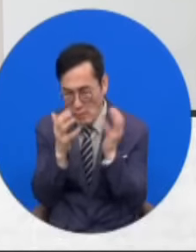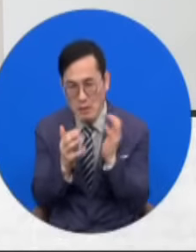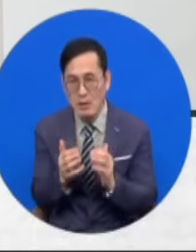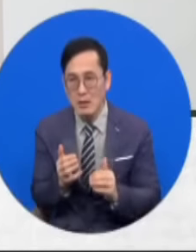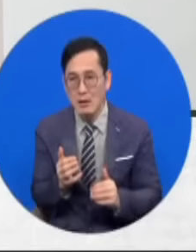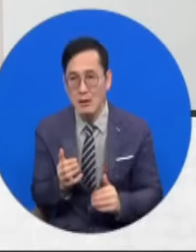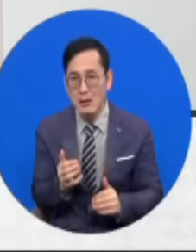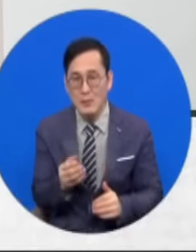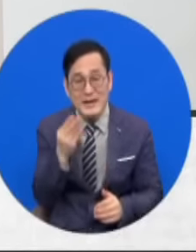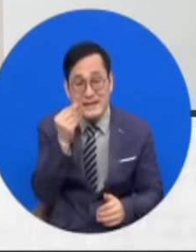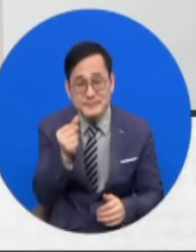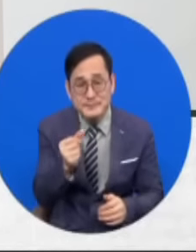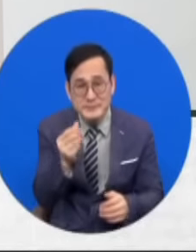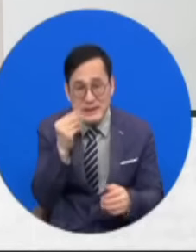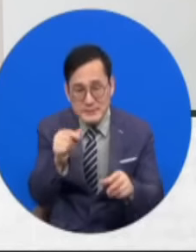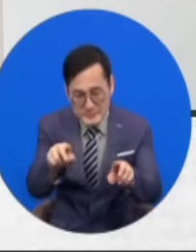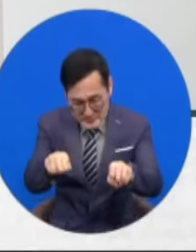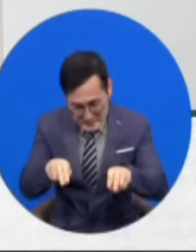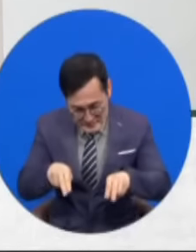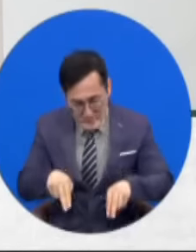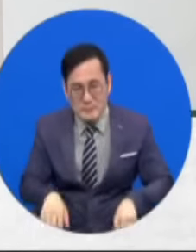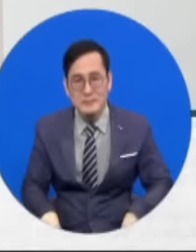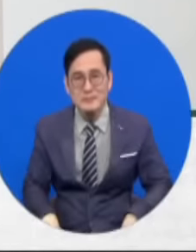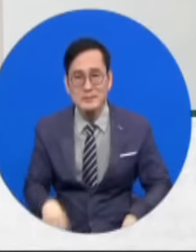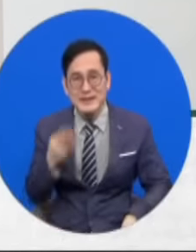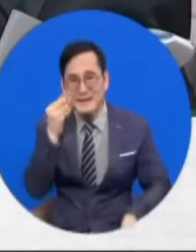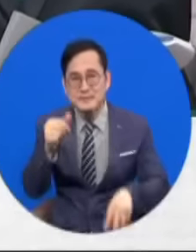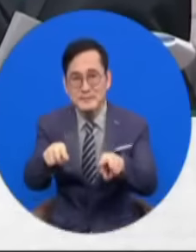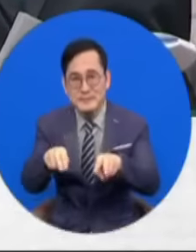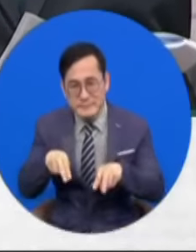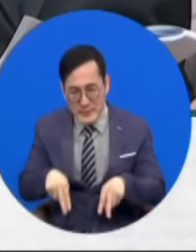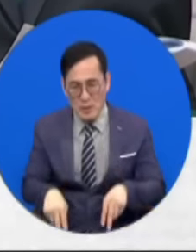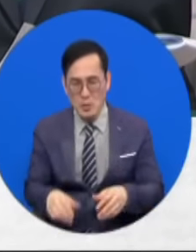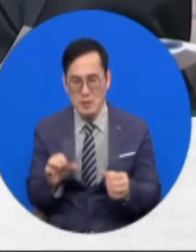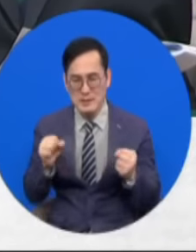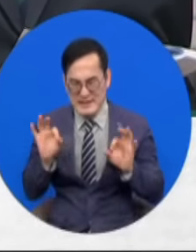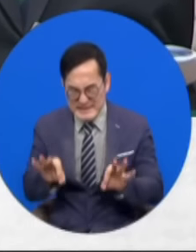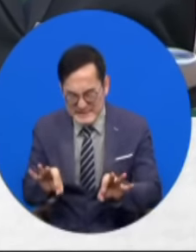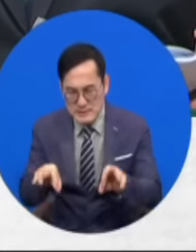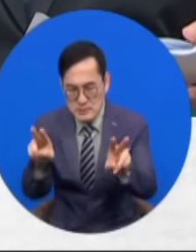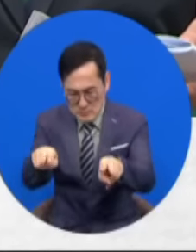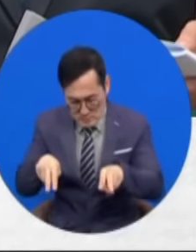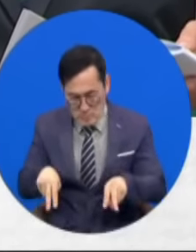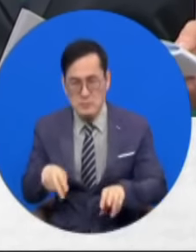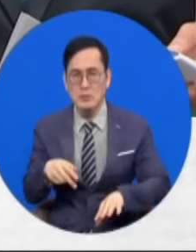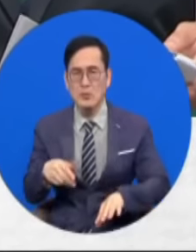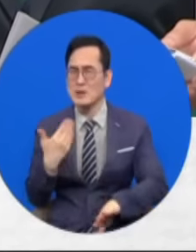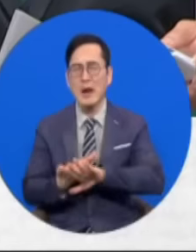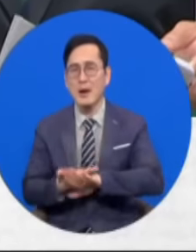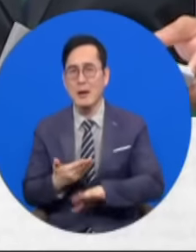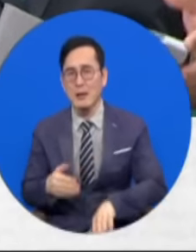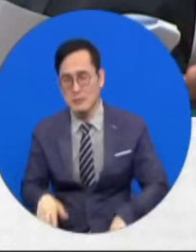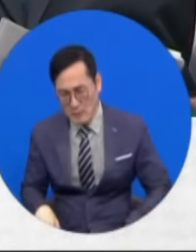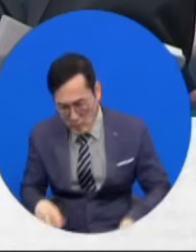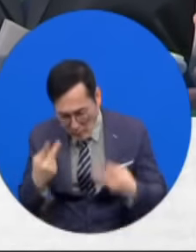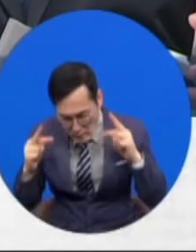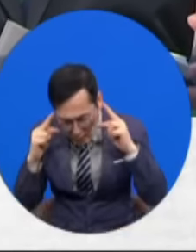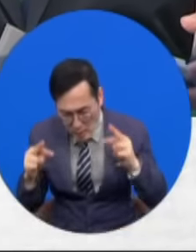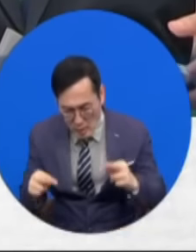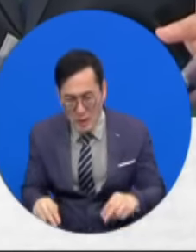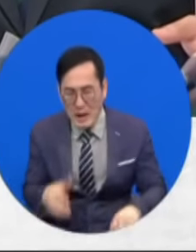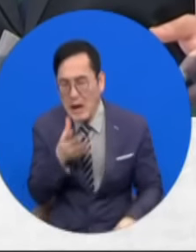기름의 흔적과 그거를 헷갈린다는게 지금 이해가 안 가는 것이고 더군나나 지금이 죽음에 대해서 국민들 모두가 안타까워하고 있고 그런